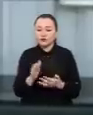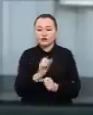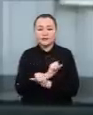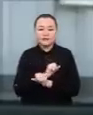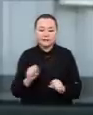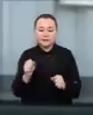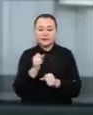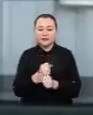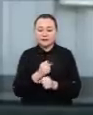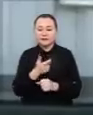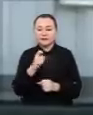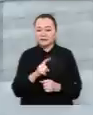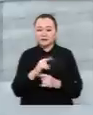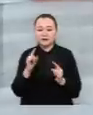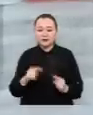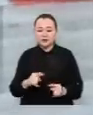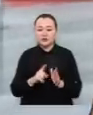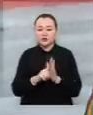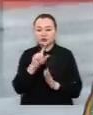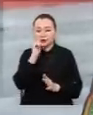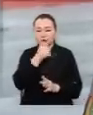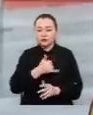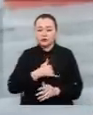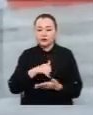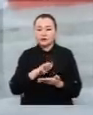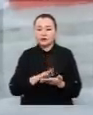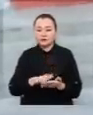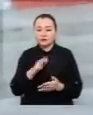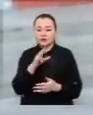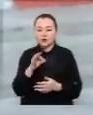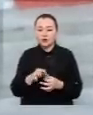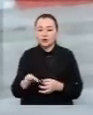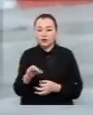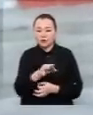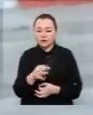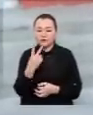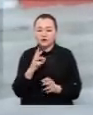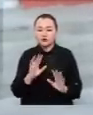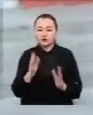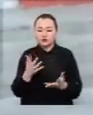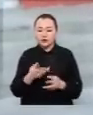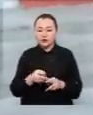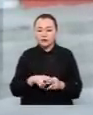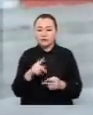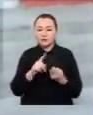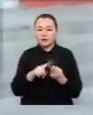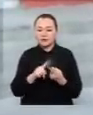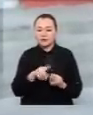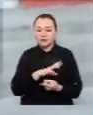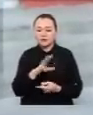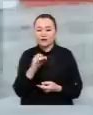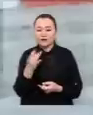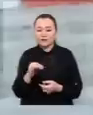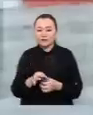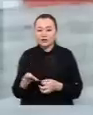нельзя делать с газовыми баллонами. С начала года у нас зарегистрировано по области 2 случая. Вот Первый у нас был в Иргизском